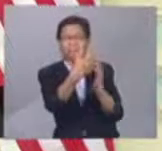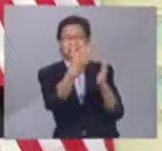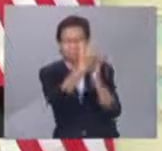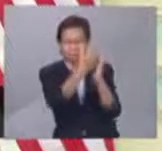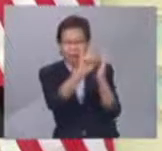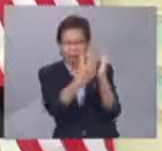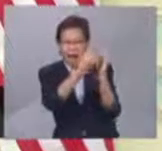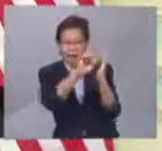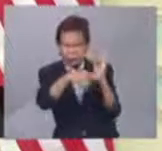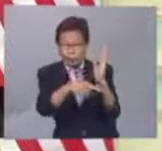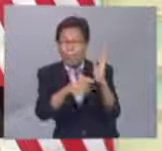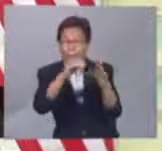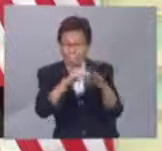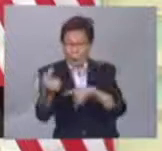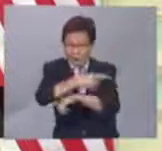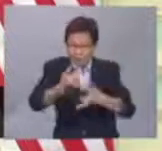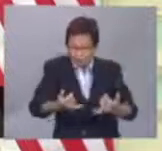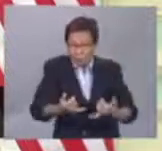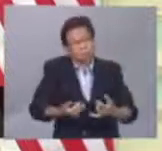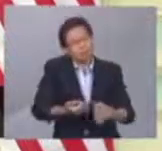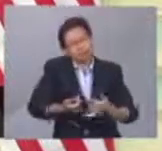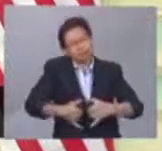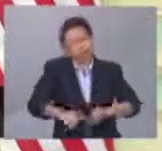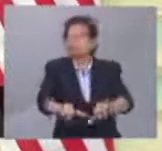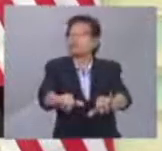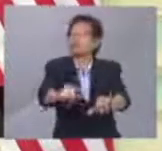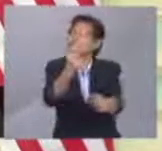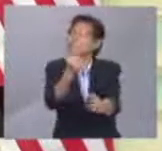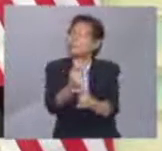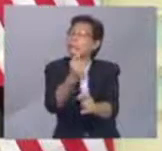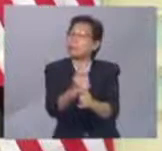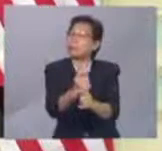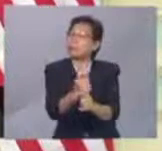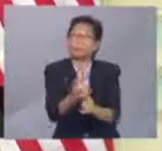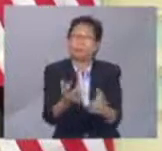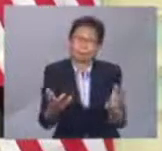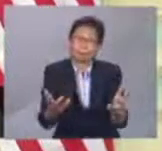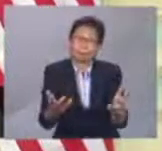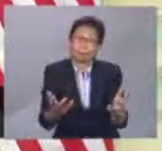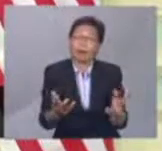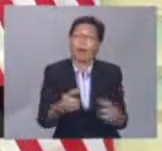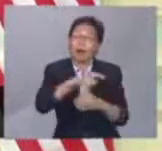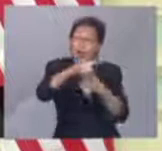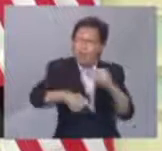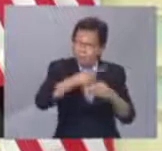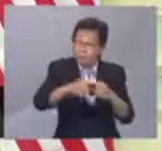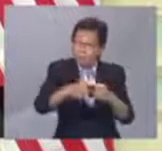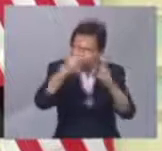ada pada hari ini masih terus kekal. Dengan itu, soal pematuhan